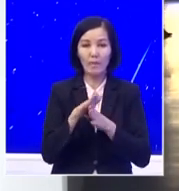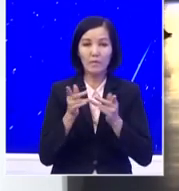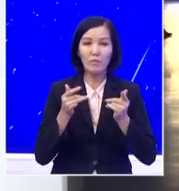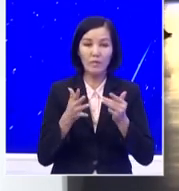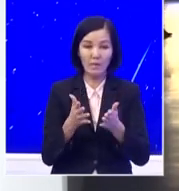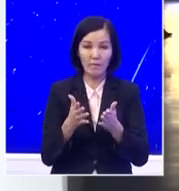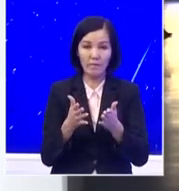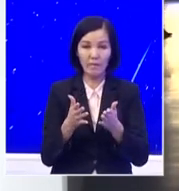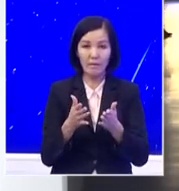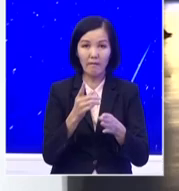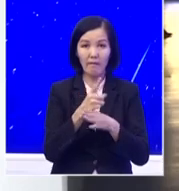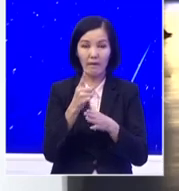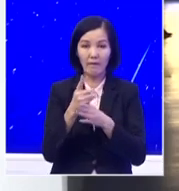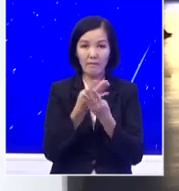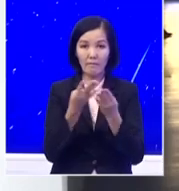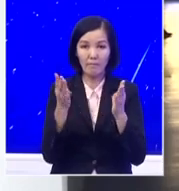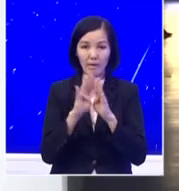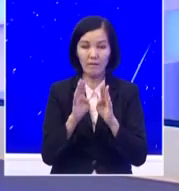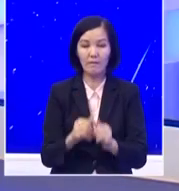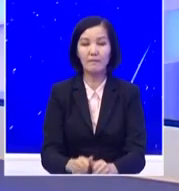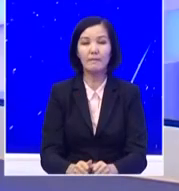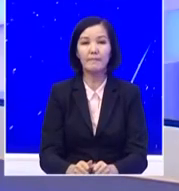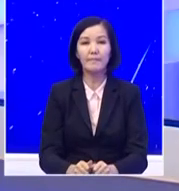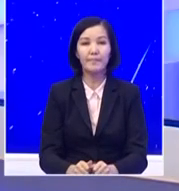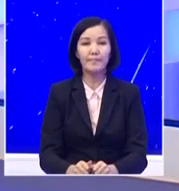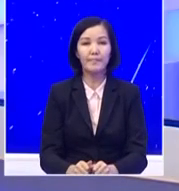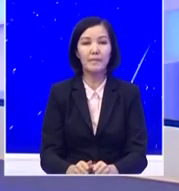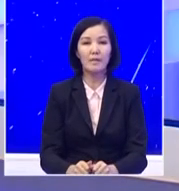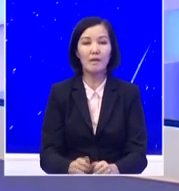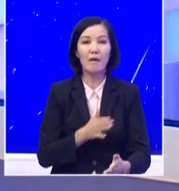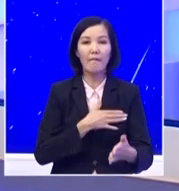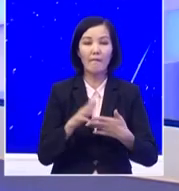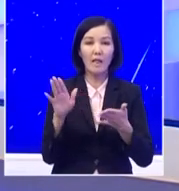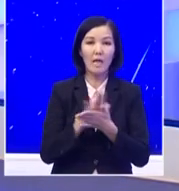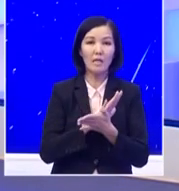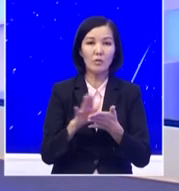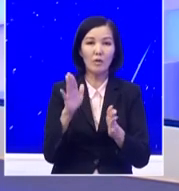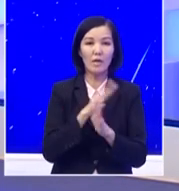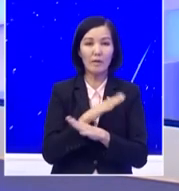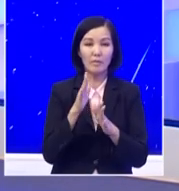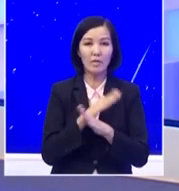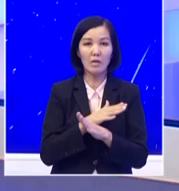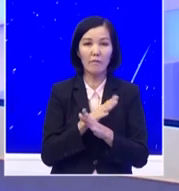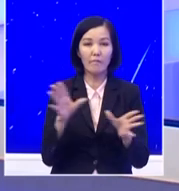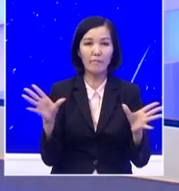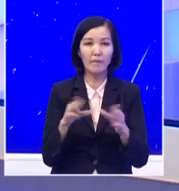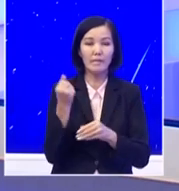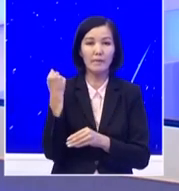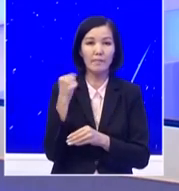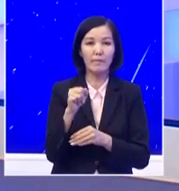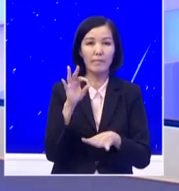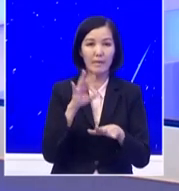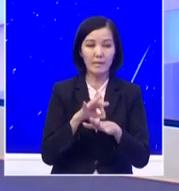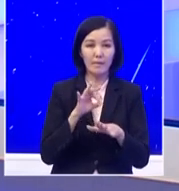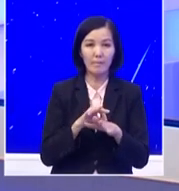требований карантинных мероприятий. Волонтеры Капшага призывают вместе победить